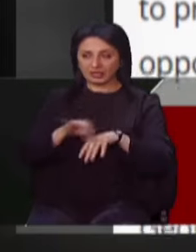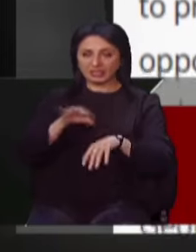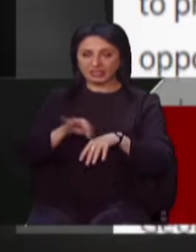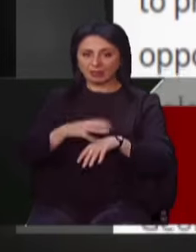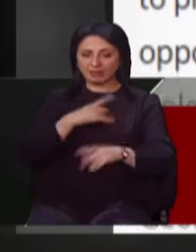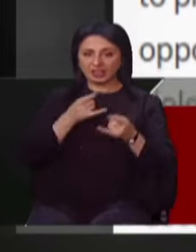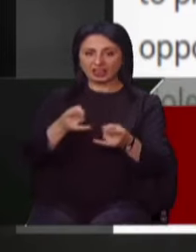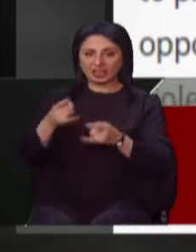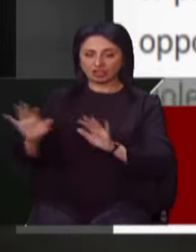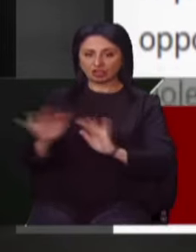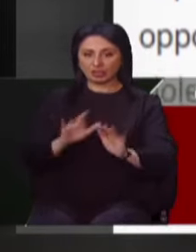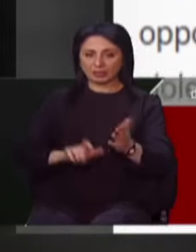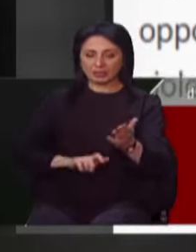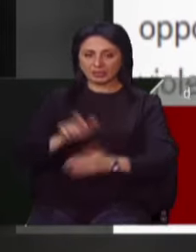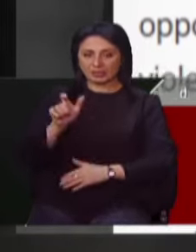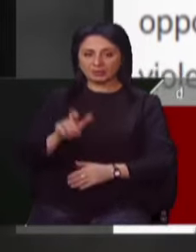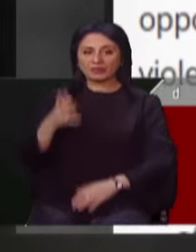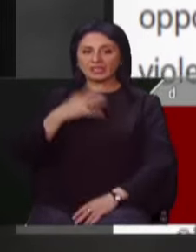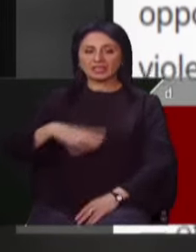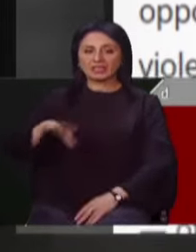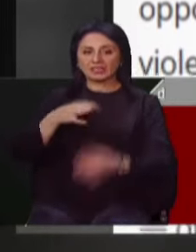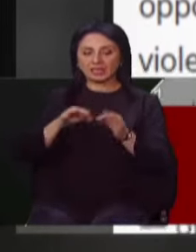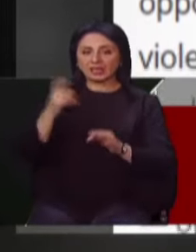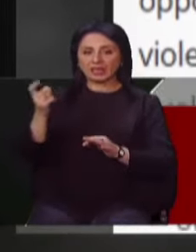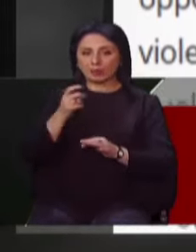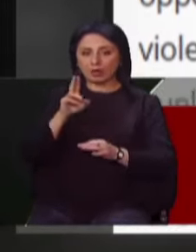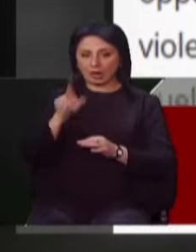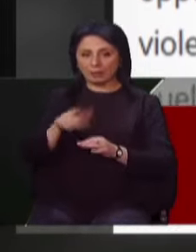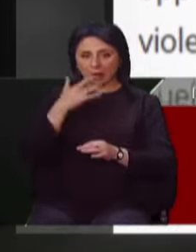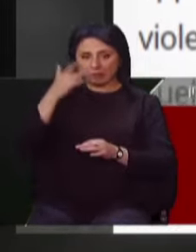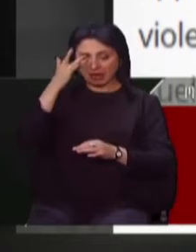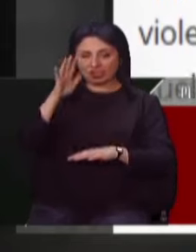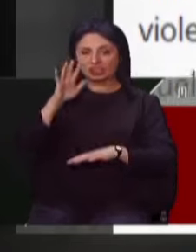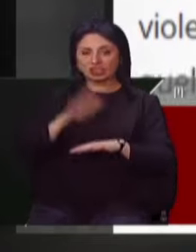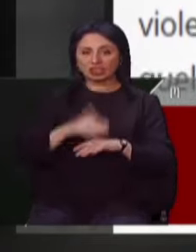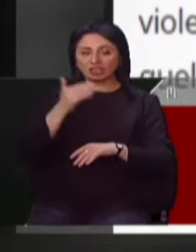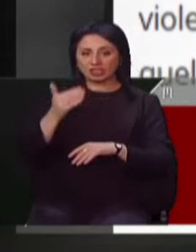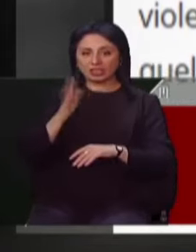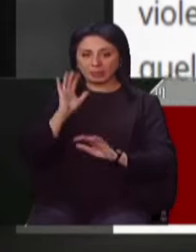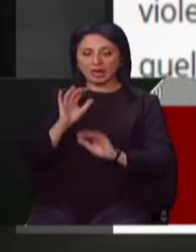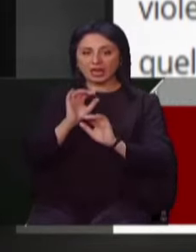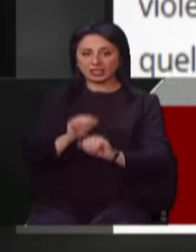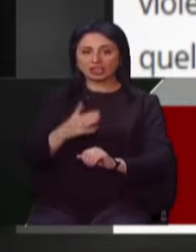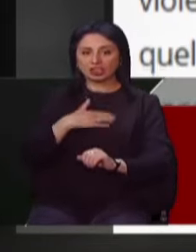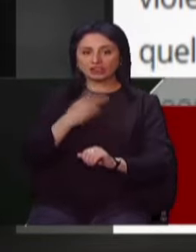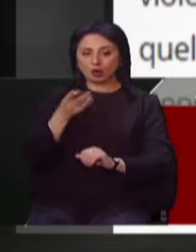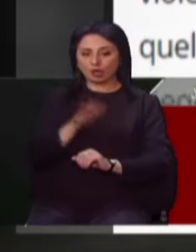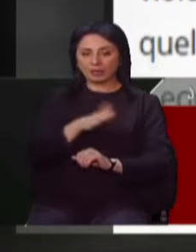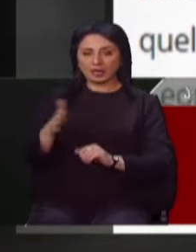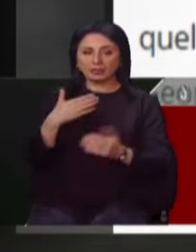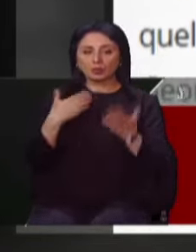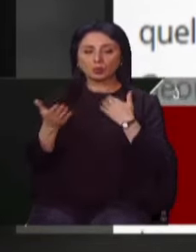ძალადობისან დაშინების კამპანიის გზით. საქართველოს დემოკრატიისადმი ამერიკის შეერთებული შტატების მხარდაჭერა ჩვენი